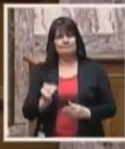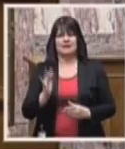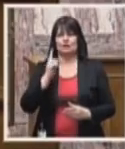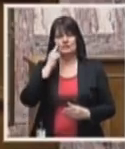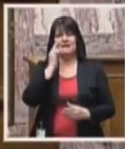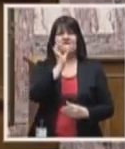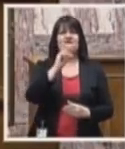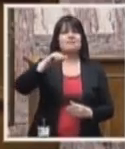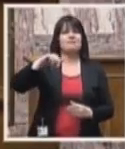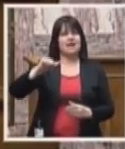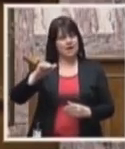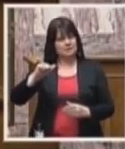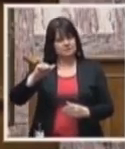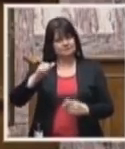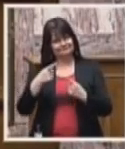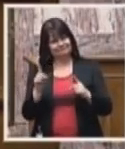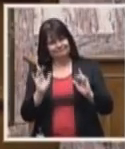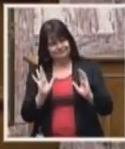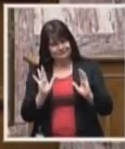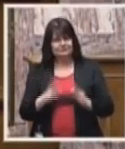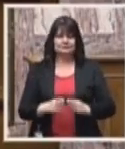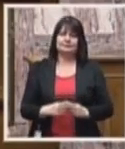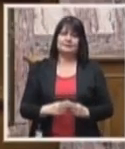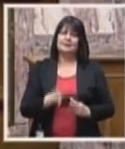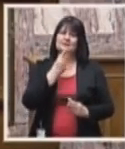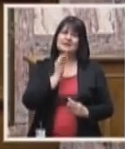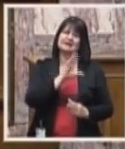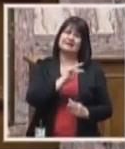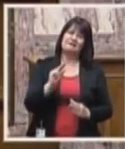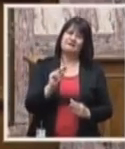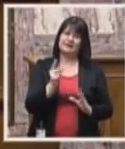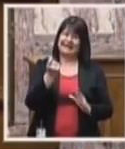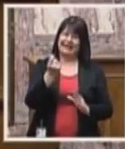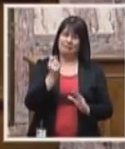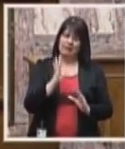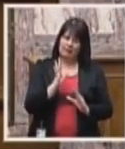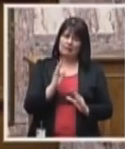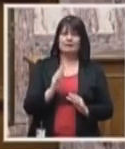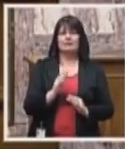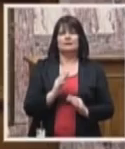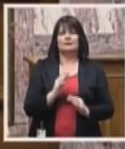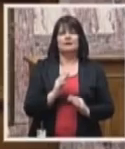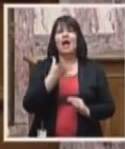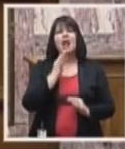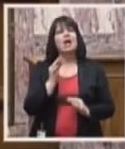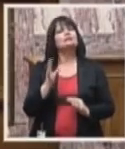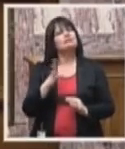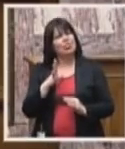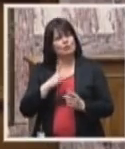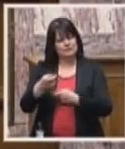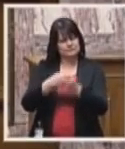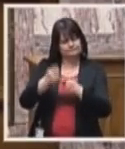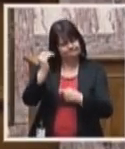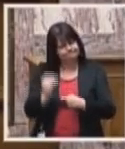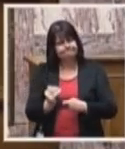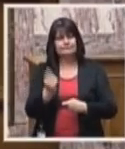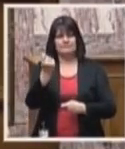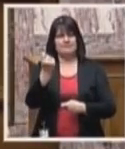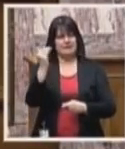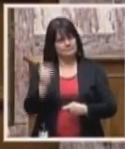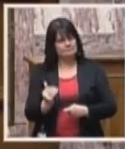ΦΠΑ που μας πάει στις ίδιες τιμές από το 2010. Άρα έχουμε και μείωση στο καλάθι της νοικοκυράς, όπως λέγεται.